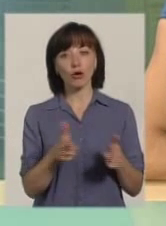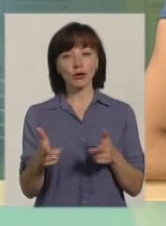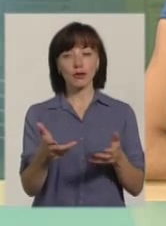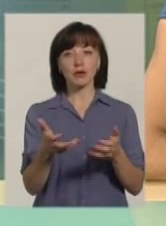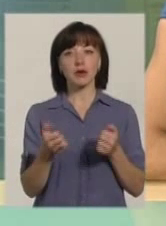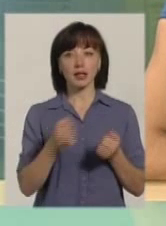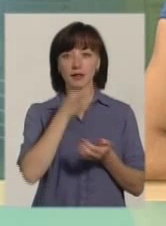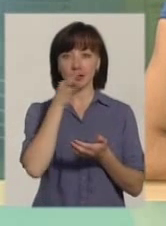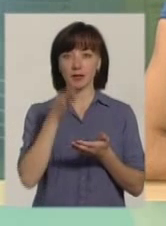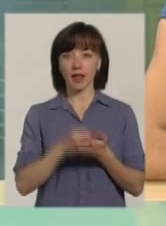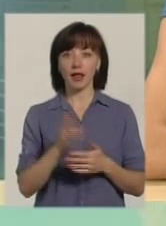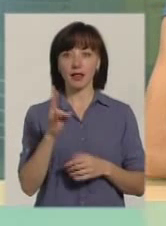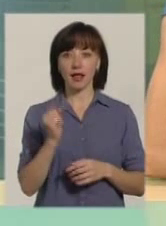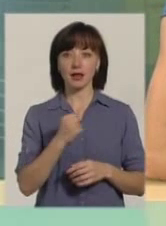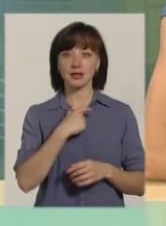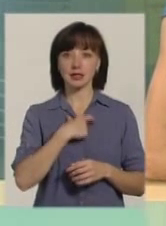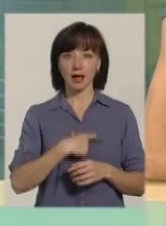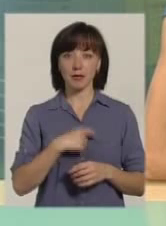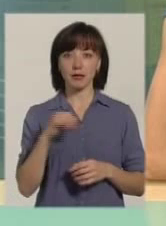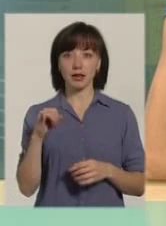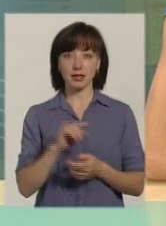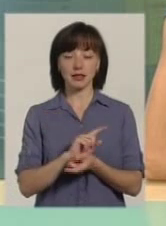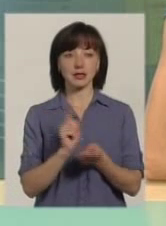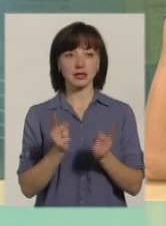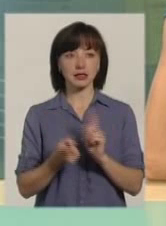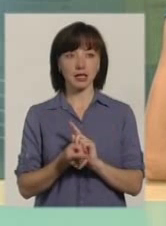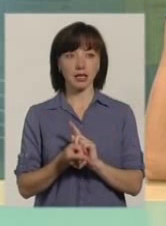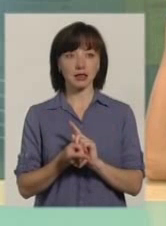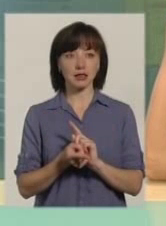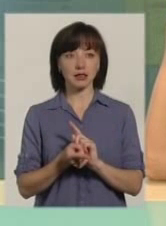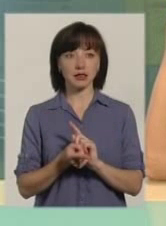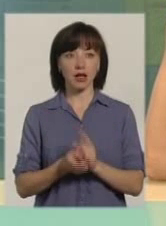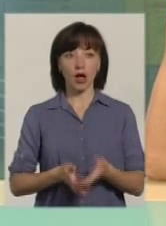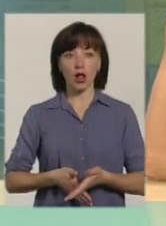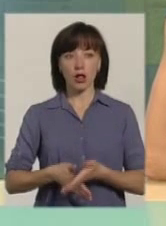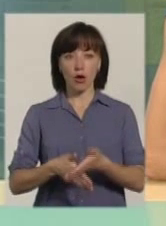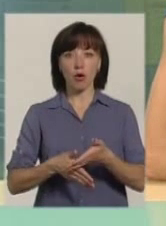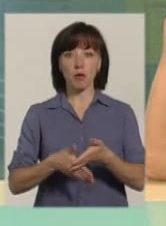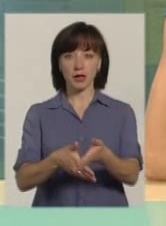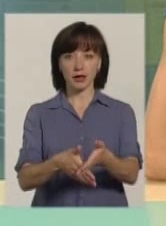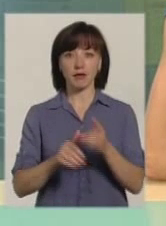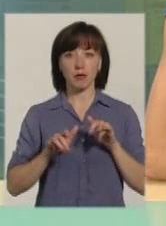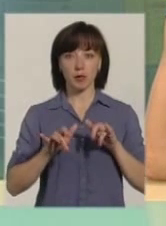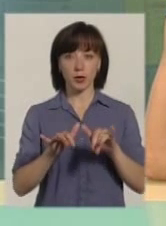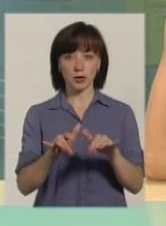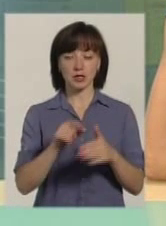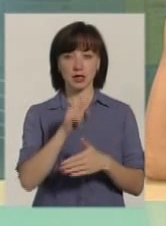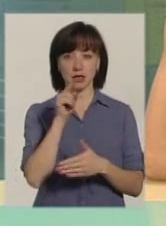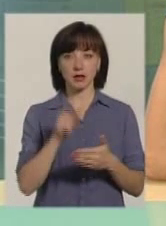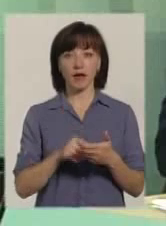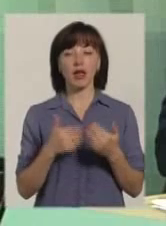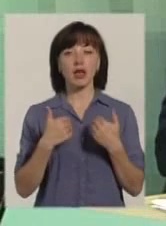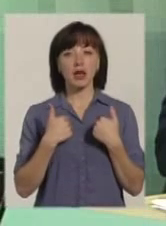оту відповідальність на себе і стати тим локомотивом процесів? Я думаю, що